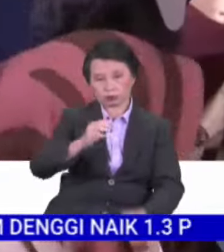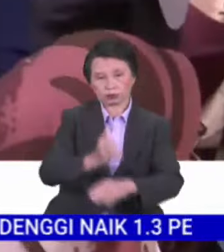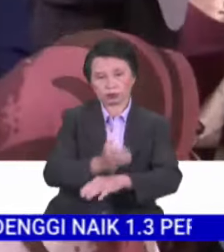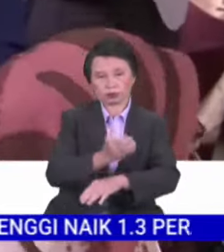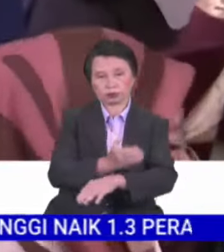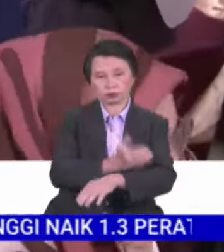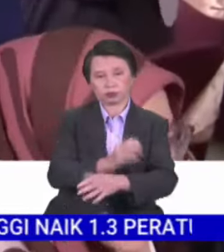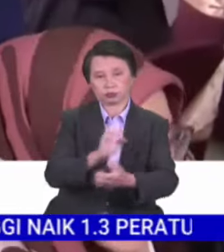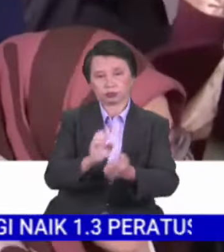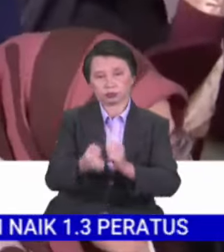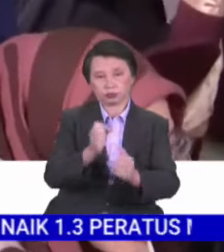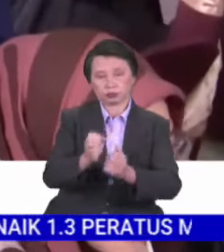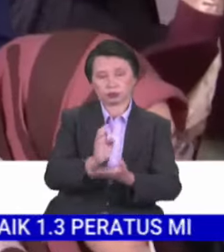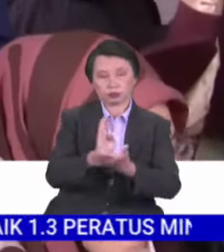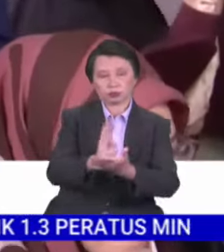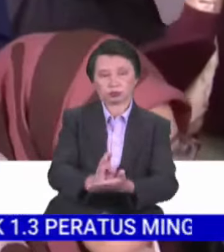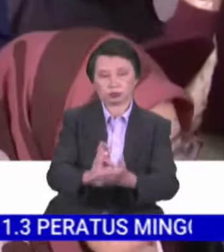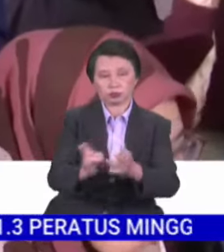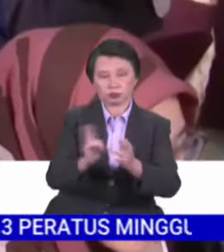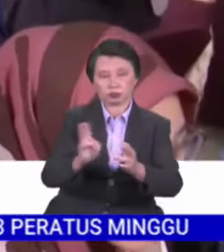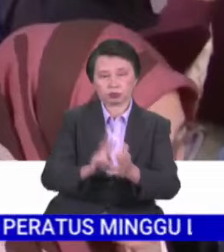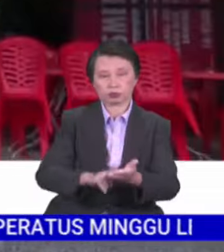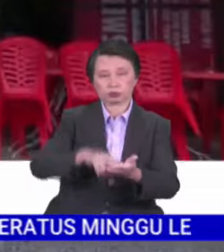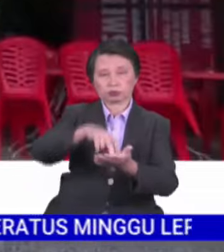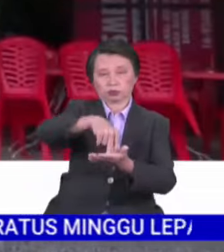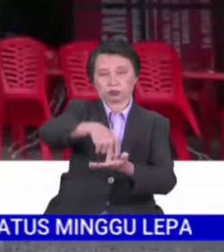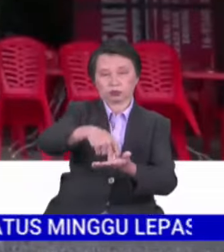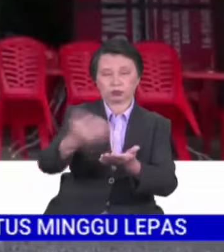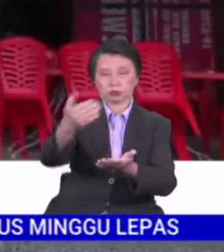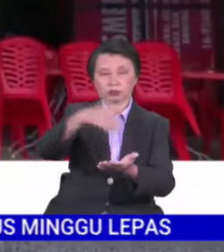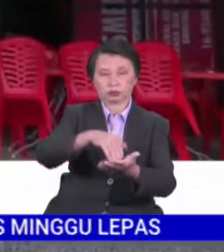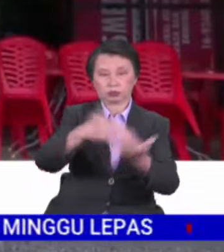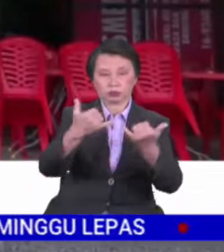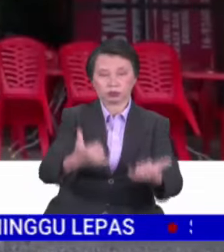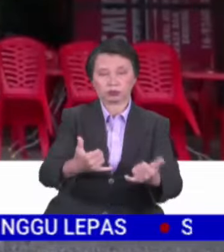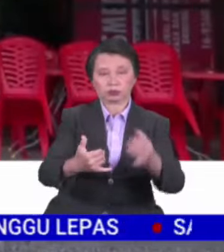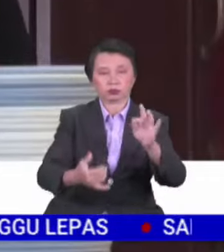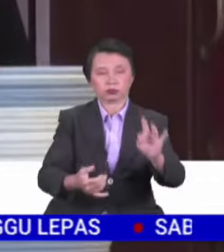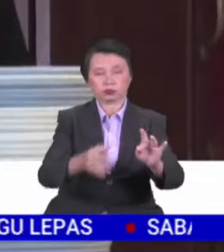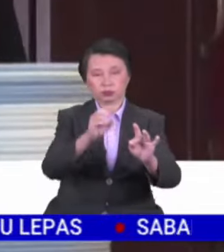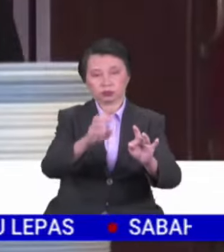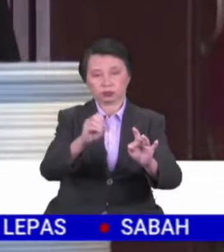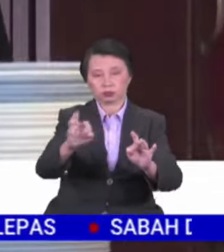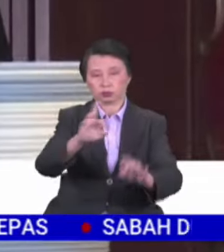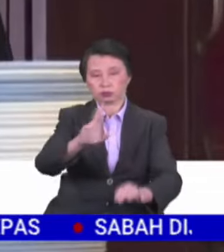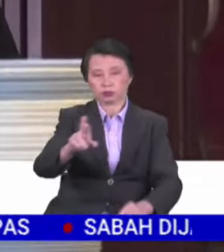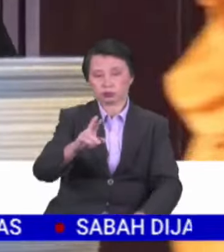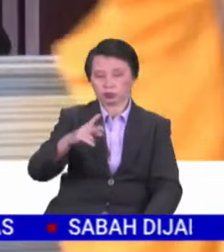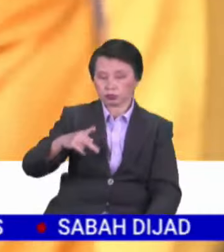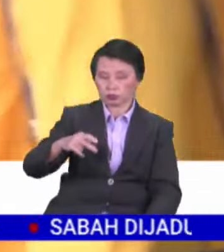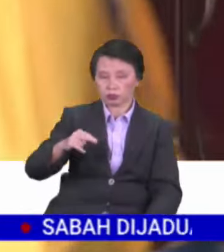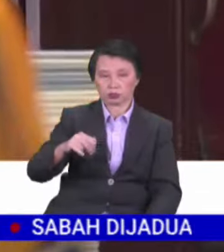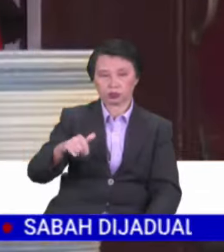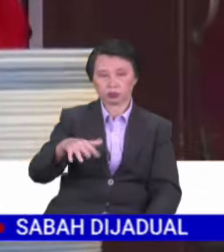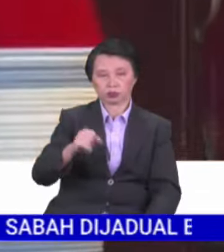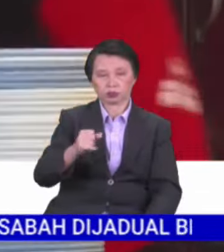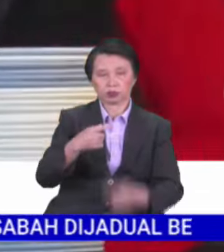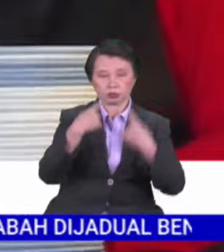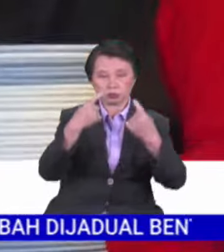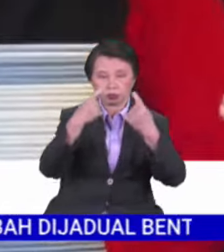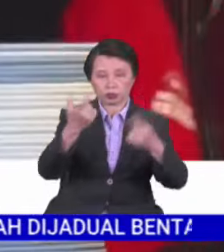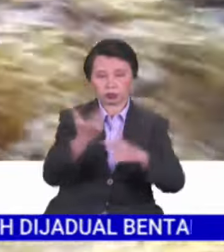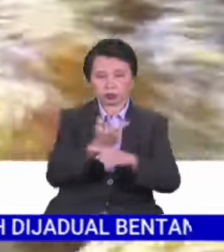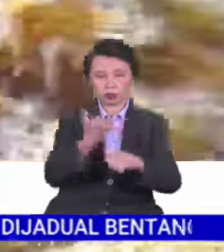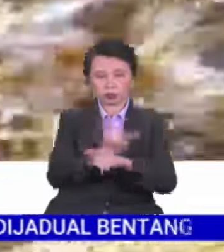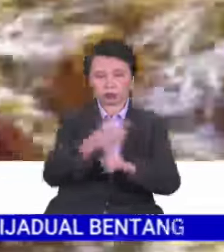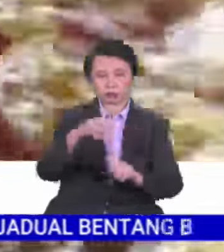digital dalam membantu usahawan bangkit kembali. Dan setakat ini, lebih 800,000 PMKS berjaya dilatih khususnya